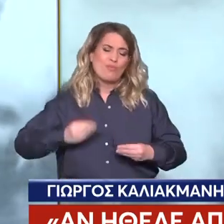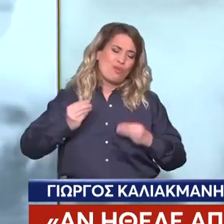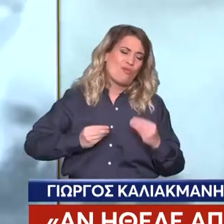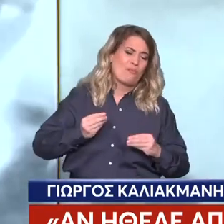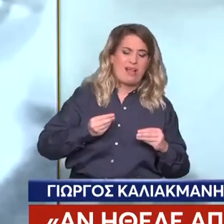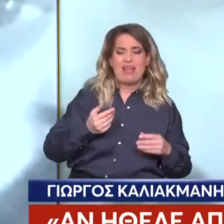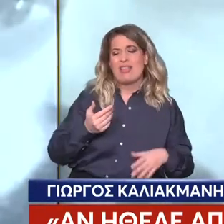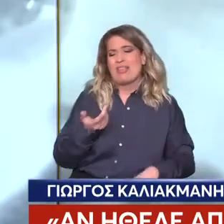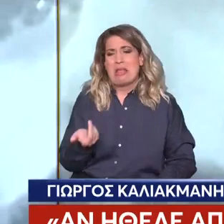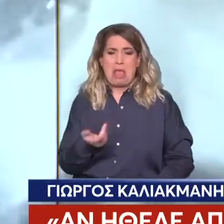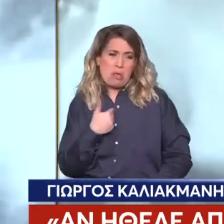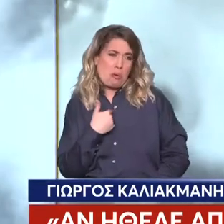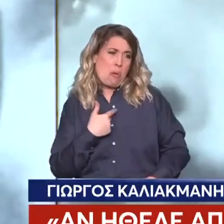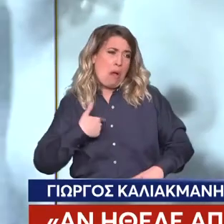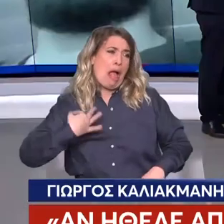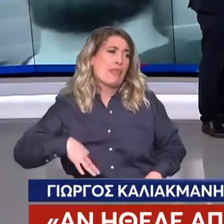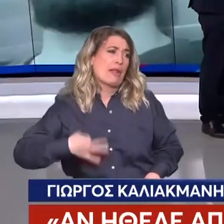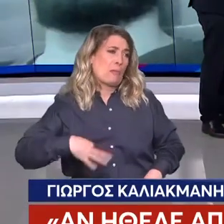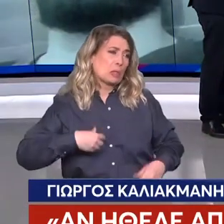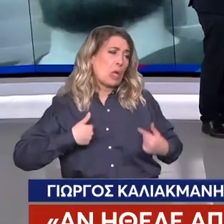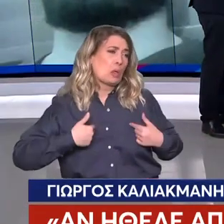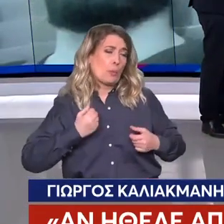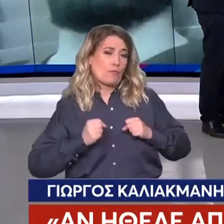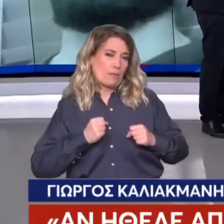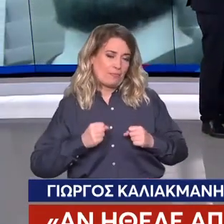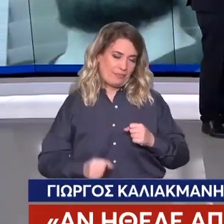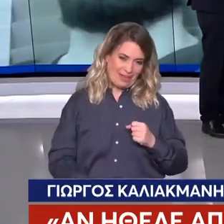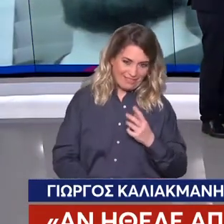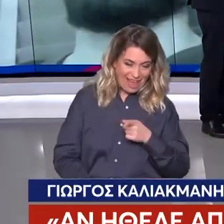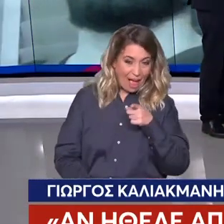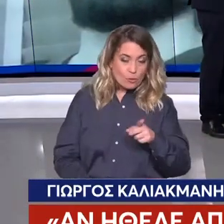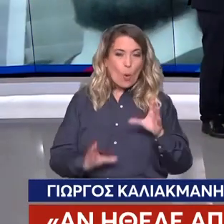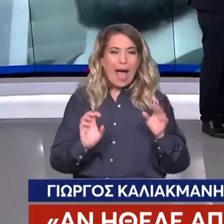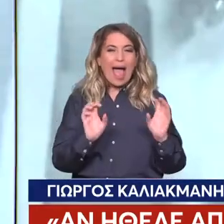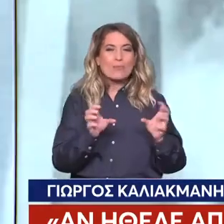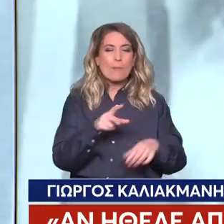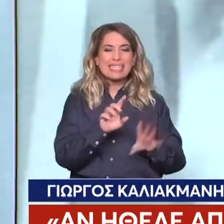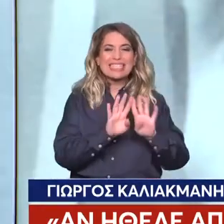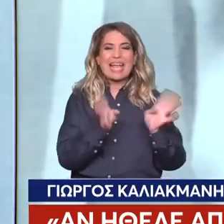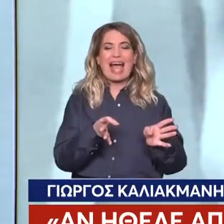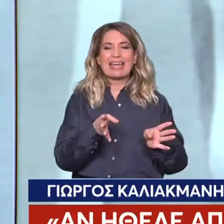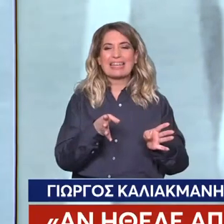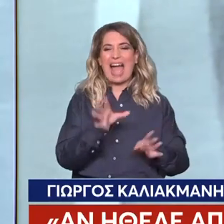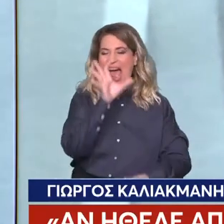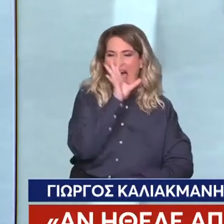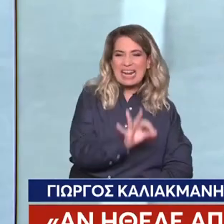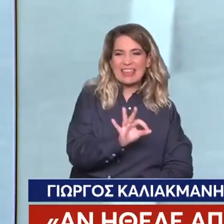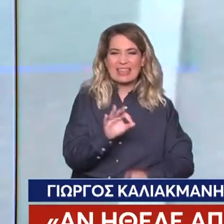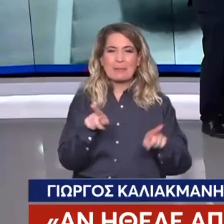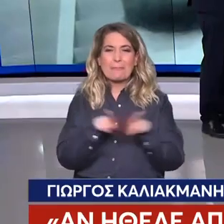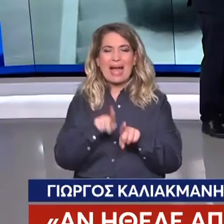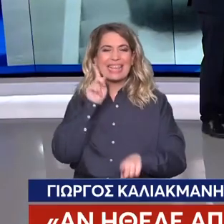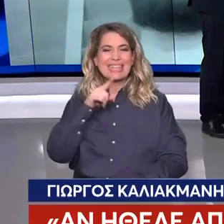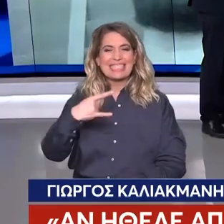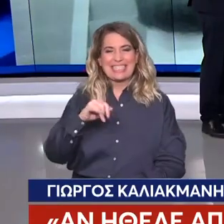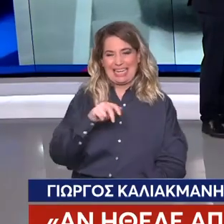να μεταφέρω. Γιατί. Την πρώτη μέρα στην εκπομπή της κυρίας Κουτσελίνη, για όποιον ήταν παρατηρητής, όποιον έβλεπε